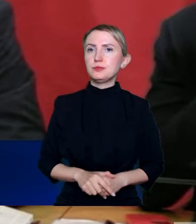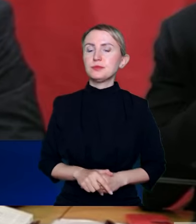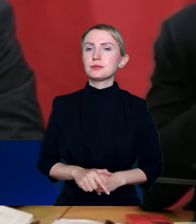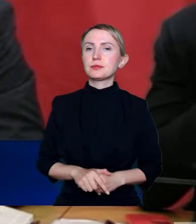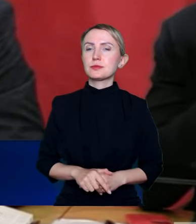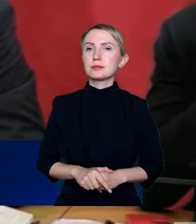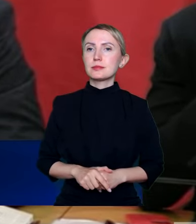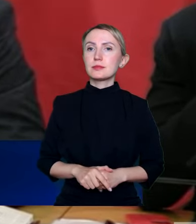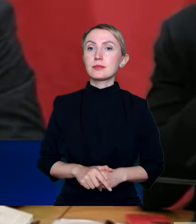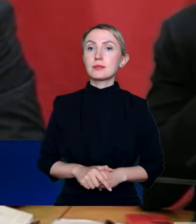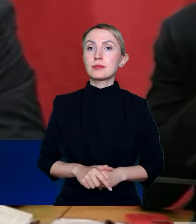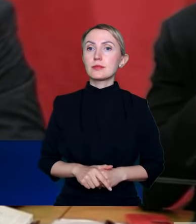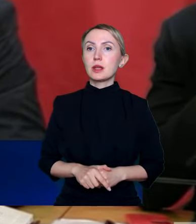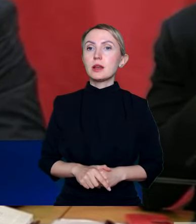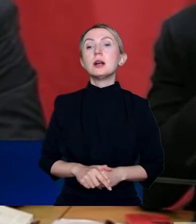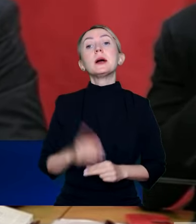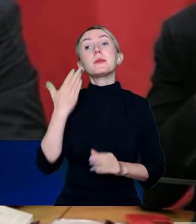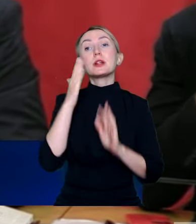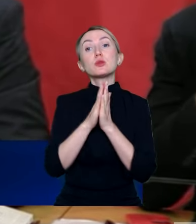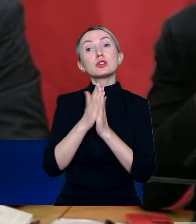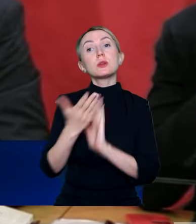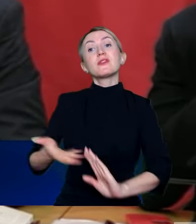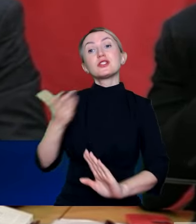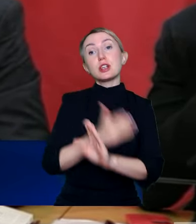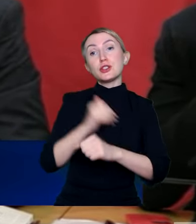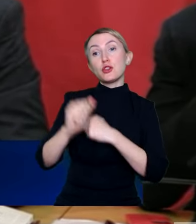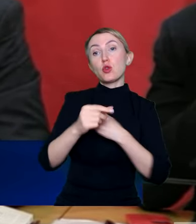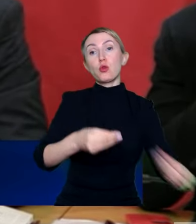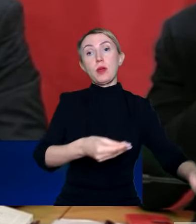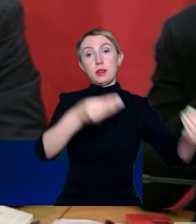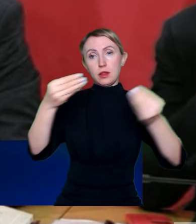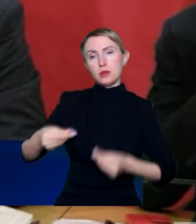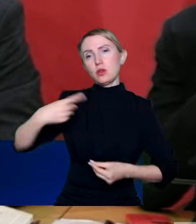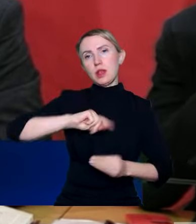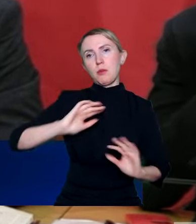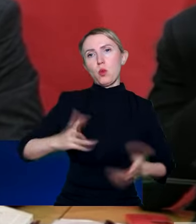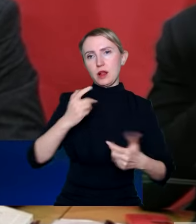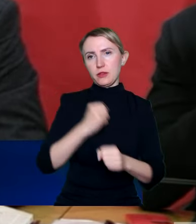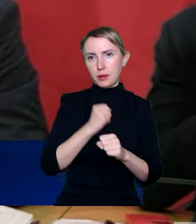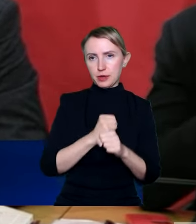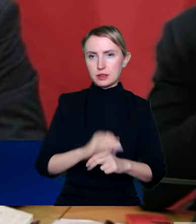Więc gdybyście byli w stanie wcześniej te dokumenty dostarczać, byłoby nam łatwiej pracować.